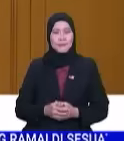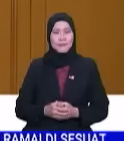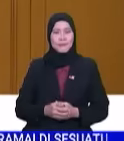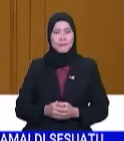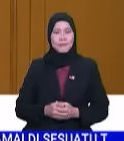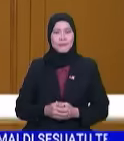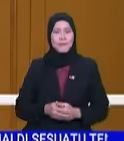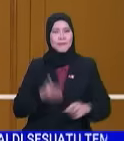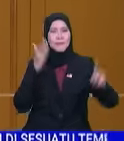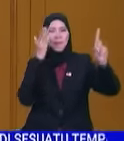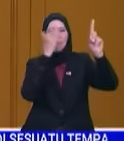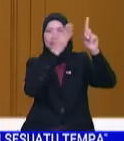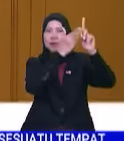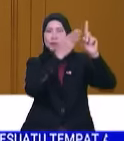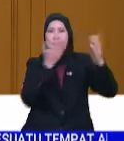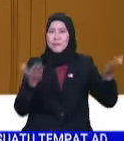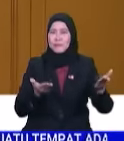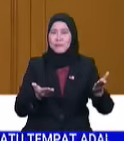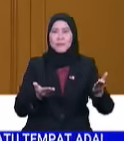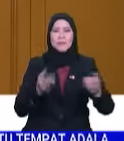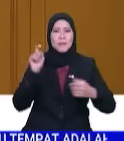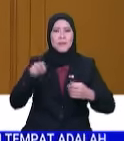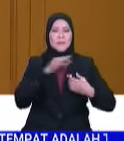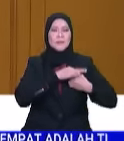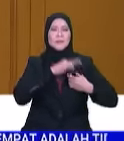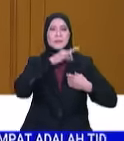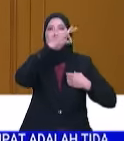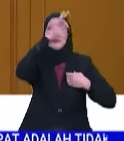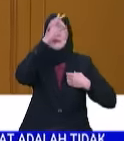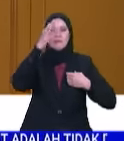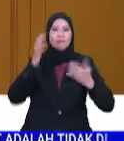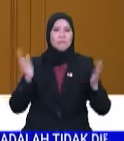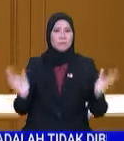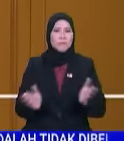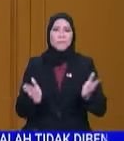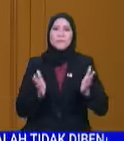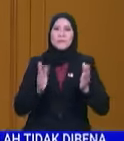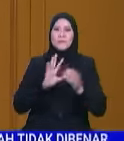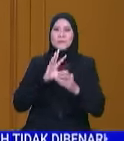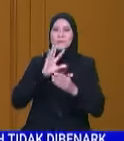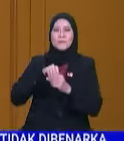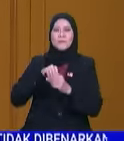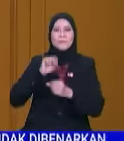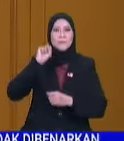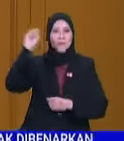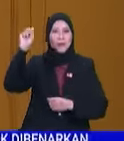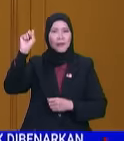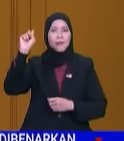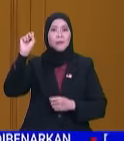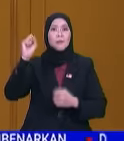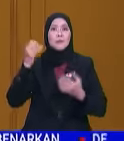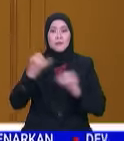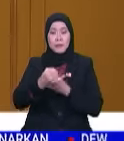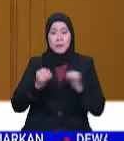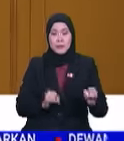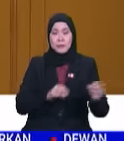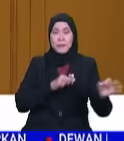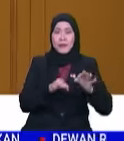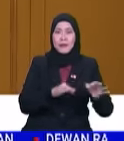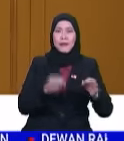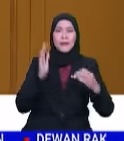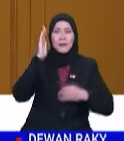Untuk tujuan mengembalikan, untuk menaikkan semangat patriotisme itu sendiri, unit-unit daripada Jabatan Perangan Malaysia akan memasang